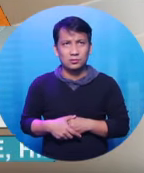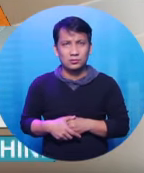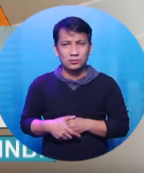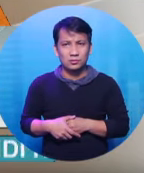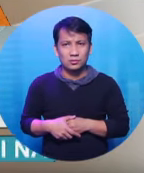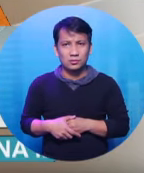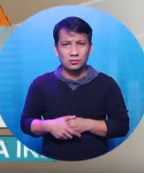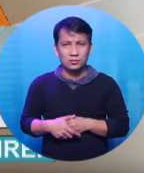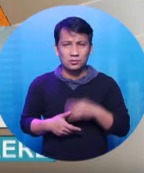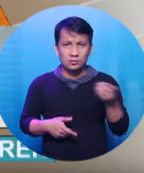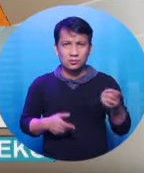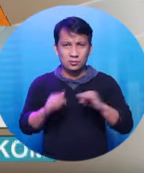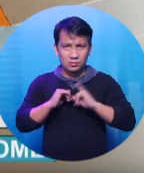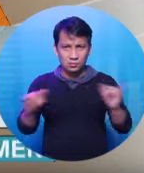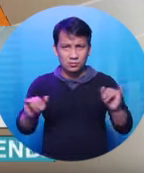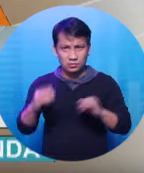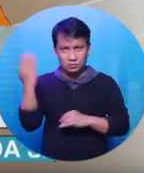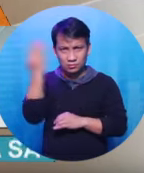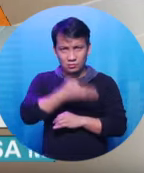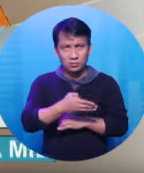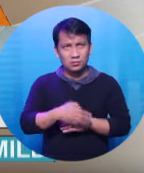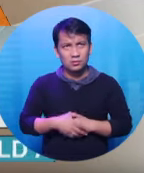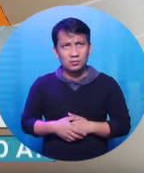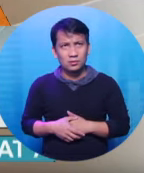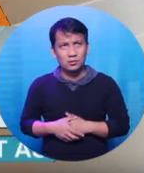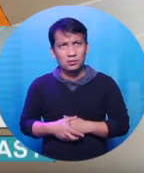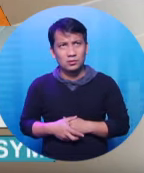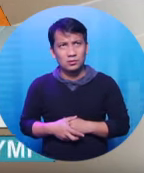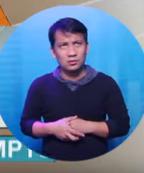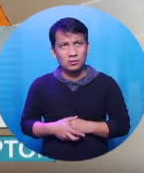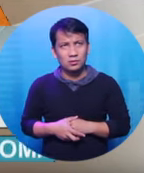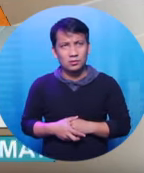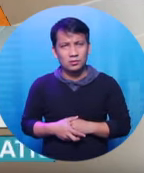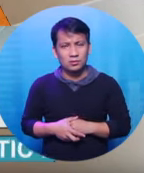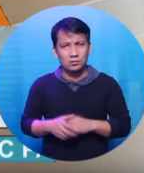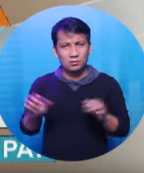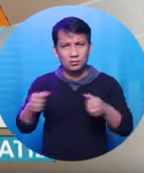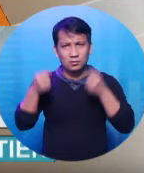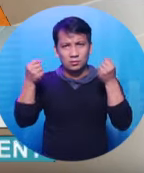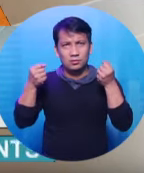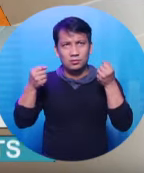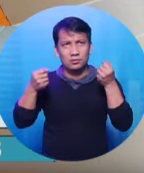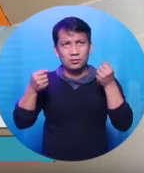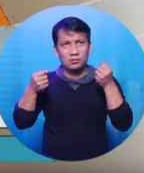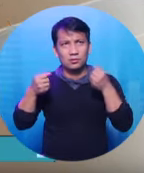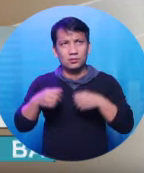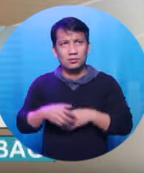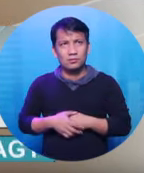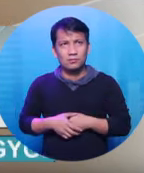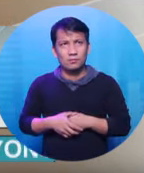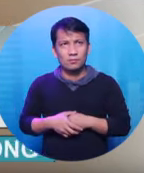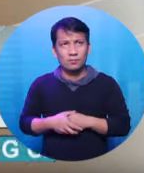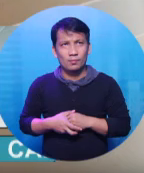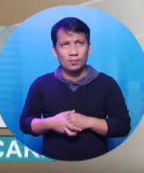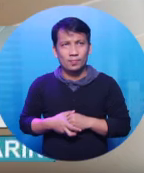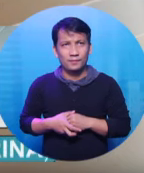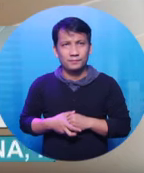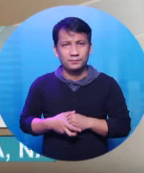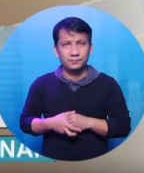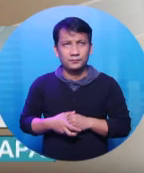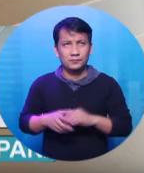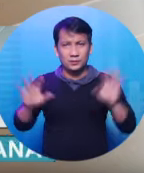iyong solution? Can you do that? Ma'am, sandali, ma'am, excuse me, ma'am, Carla. Ma'am, I'm gonna call the